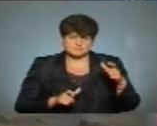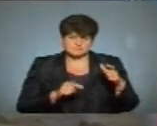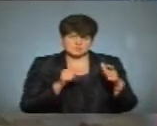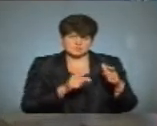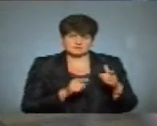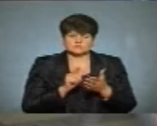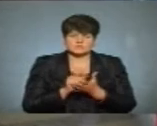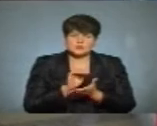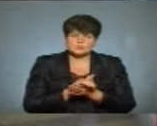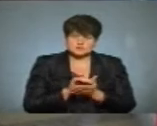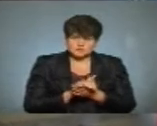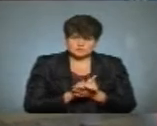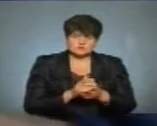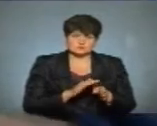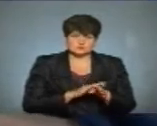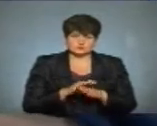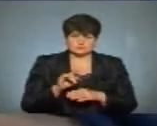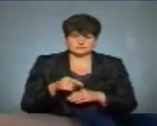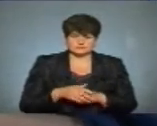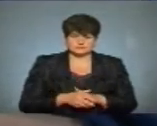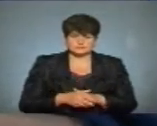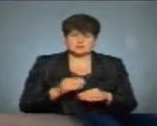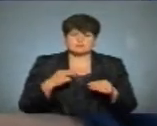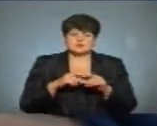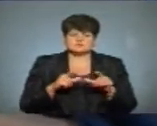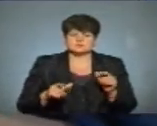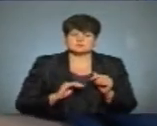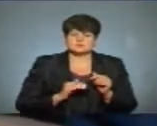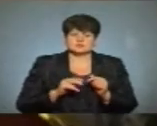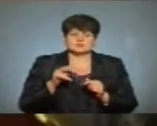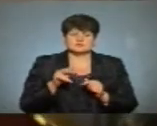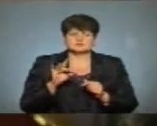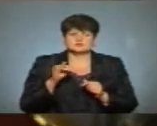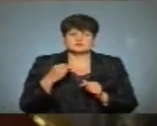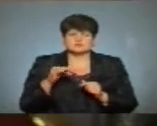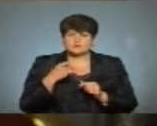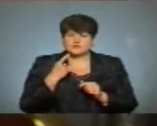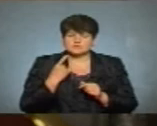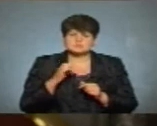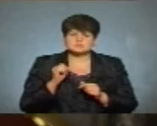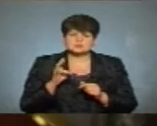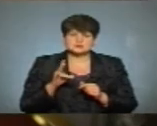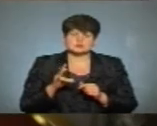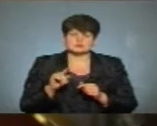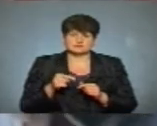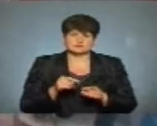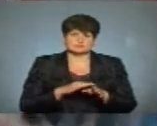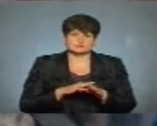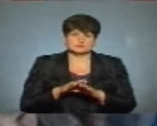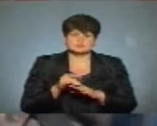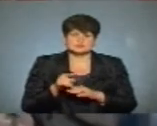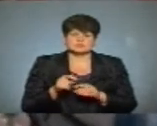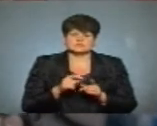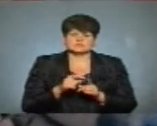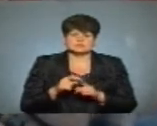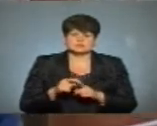собі ознайомились і дотримались вимог. У магазині підприємиця Леся Рій каже, санітарних вимог дотримується. За її словами,